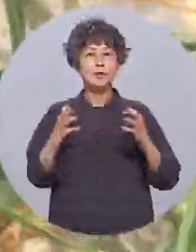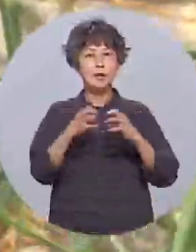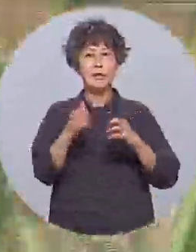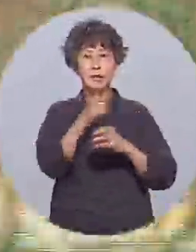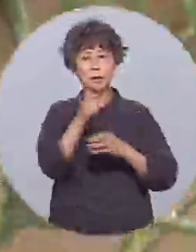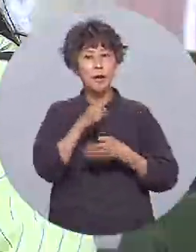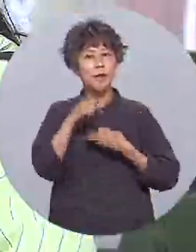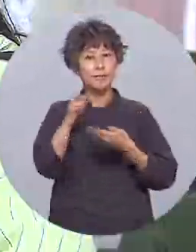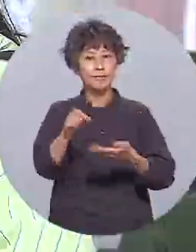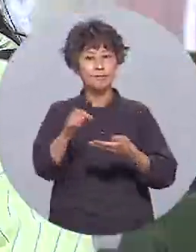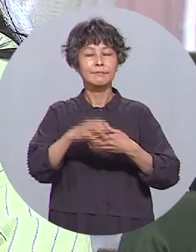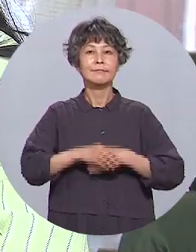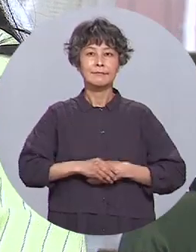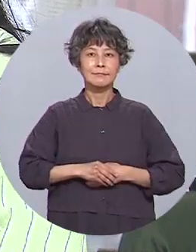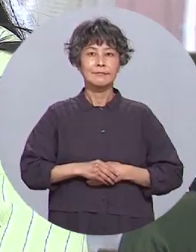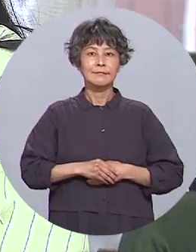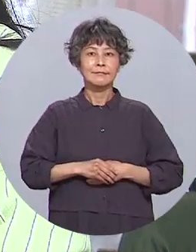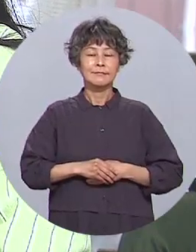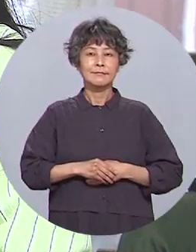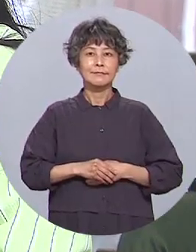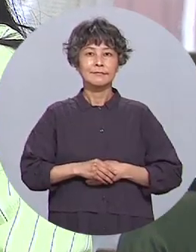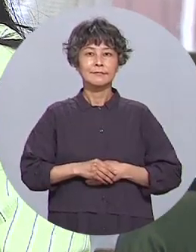をご紹介します。